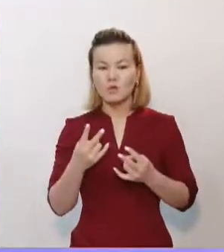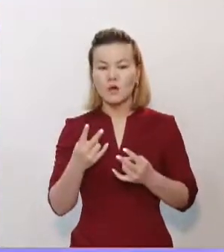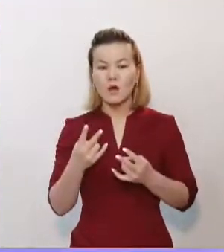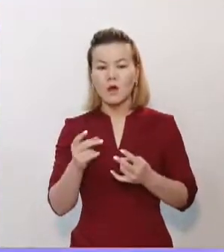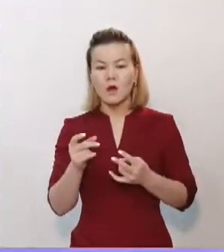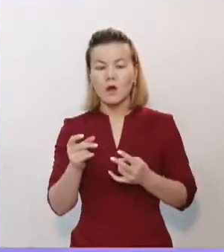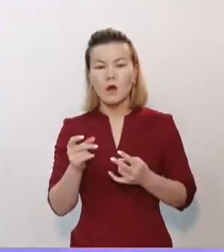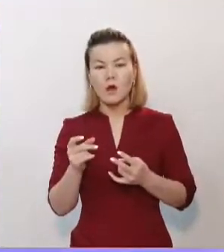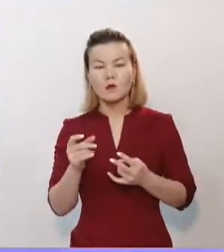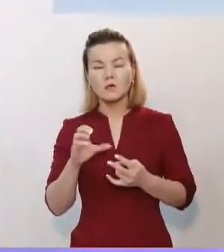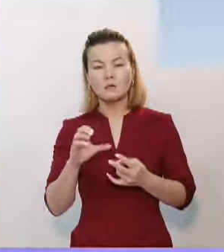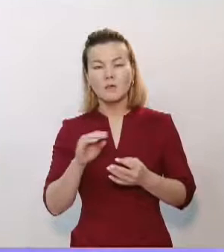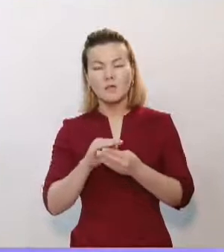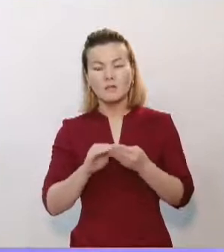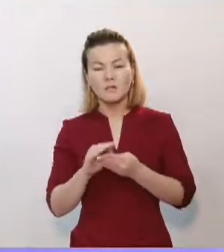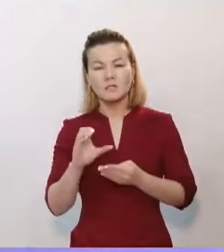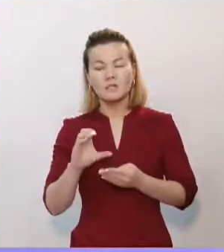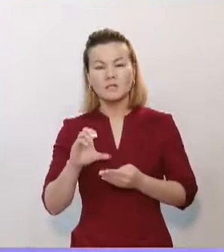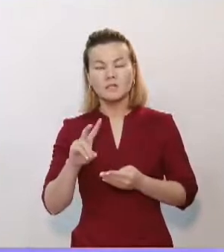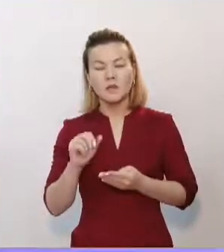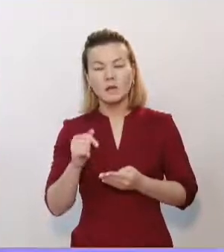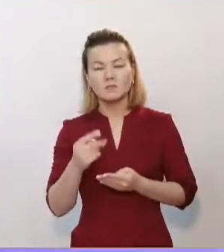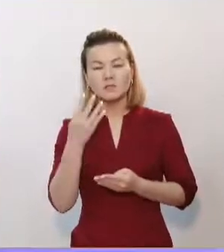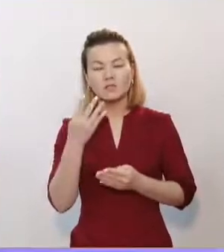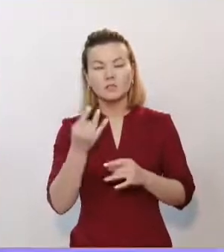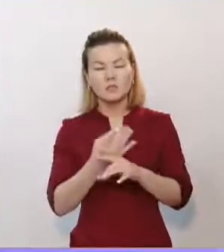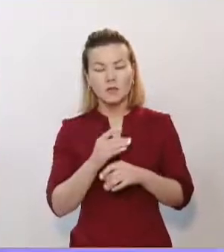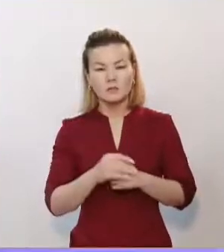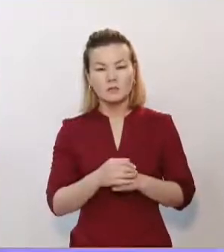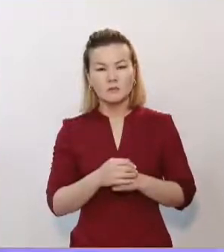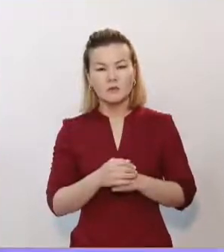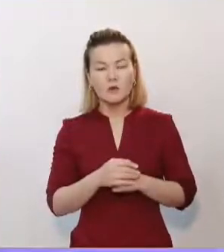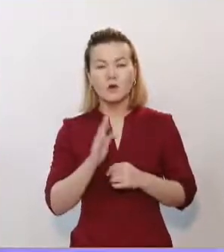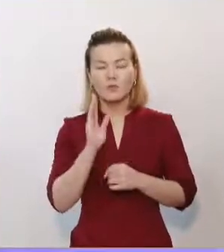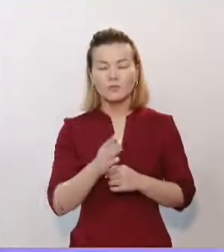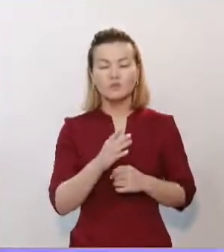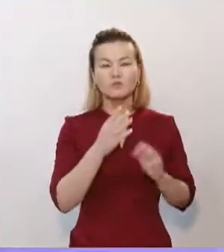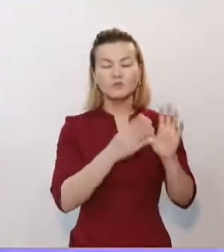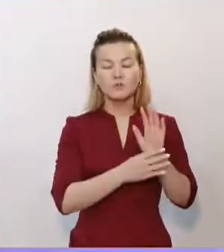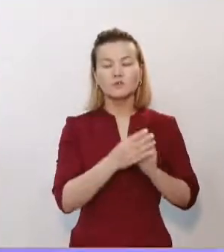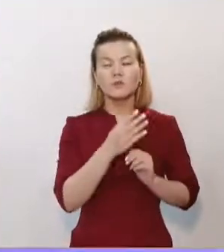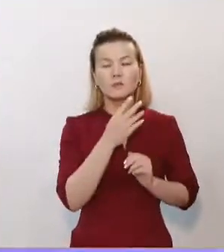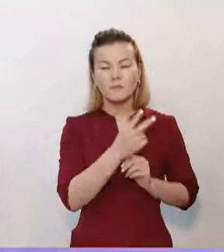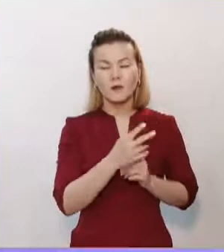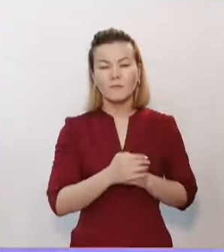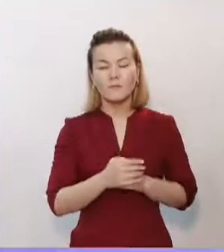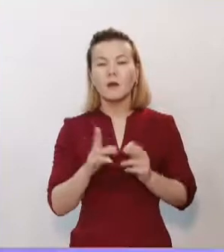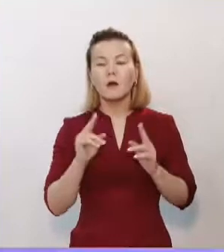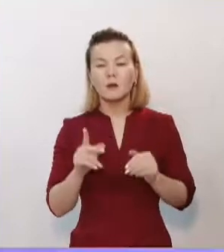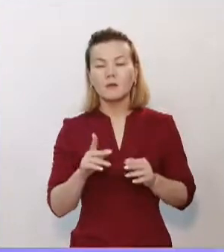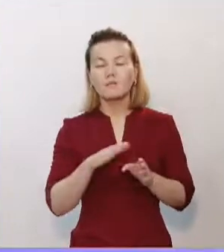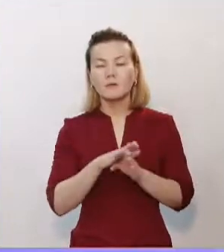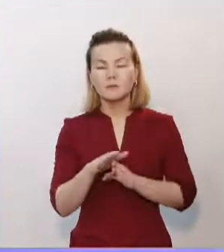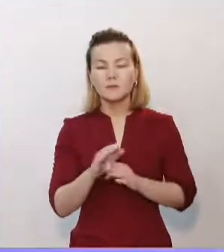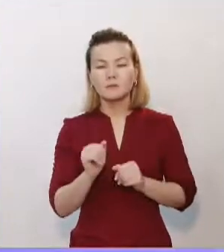слагаемым 4 раза. Получим 92. А как же выполнить умножение,